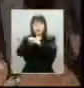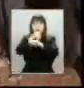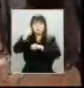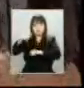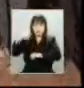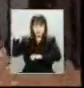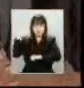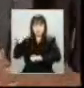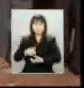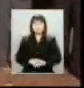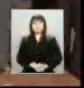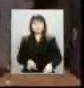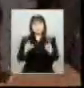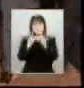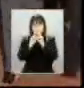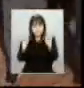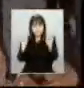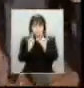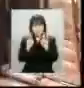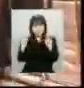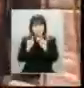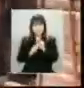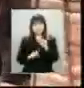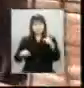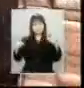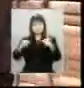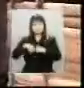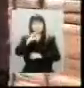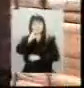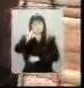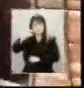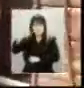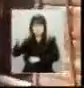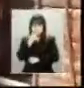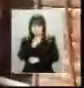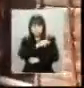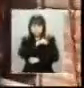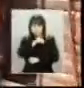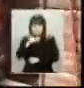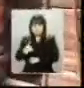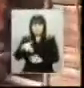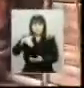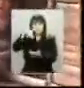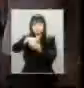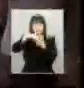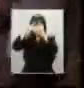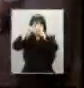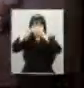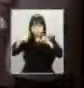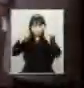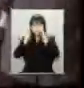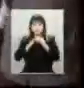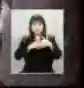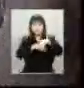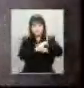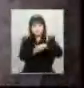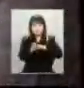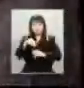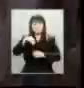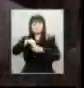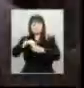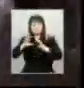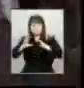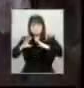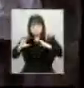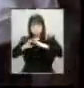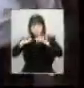คณะกรรมการความมั่นคงแห่งรัฐสภาผู้แทนราษฎรลงพื้นที่ตรวจสอบศูนย์พักพิงผู้หนีภัยสงครามบ้านถ้ำหินอ